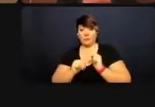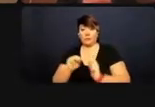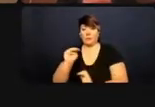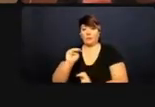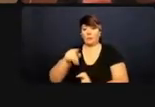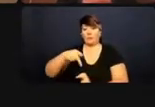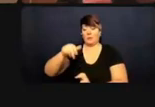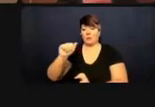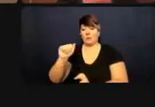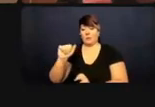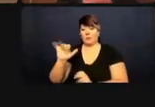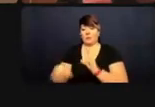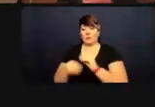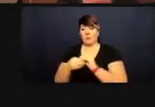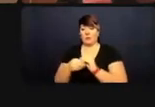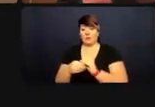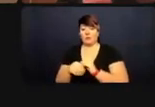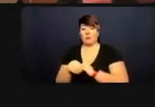Kumekuwa na jengo